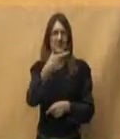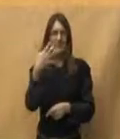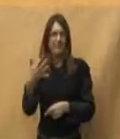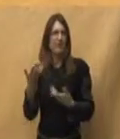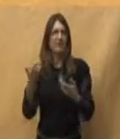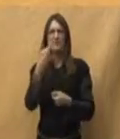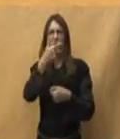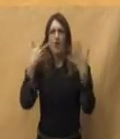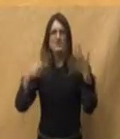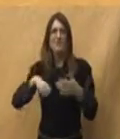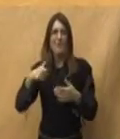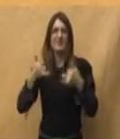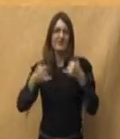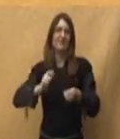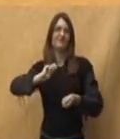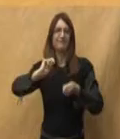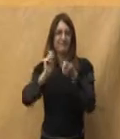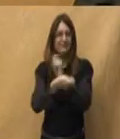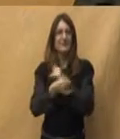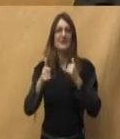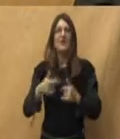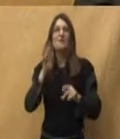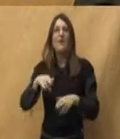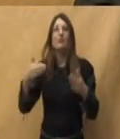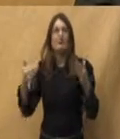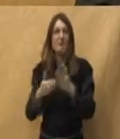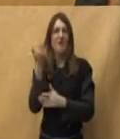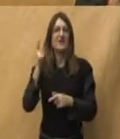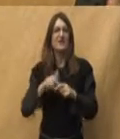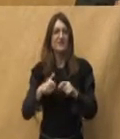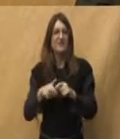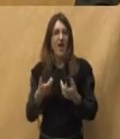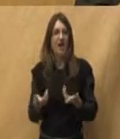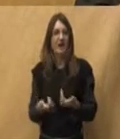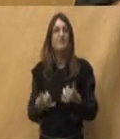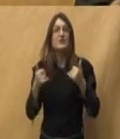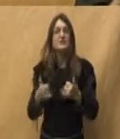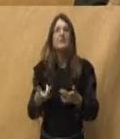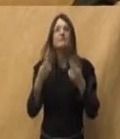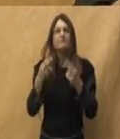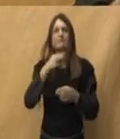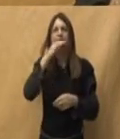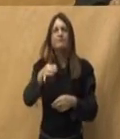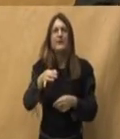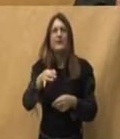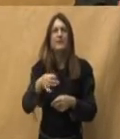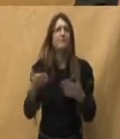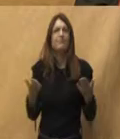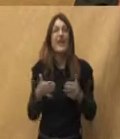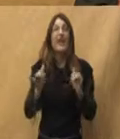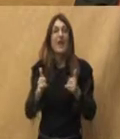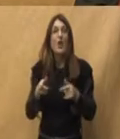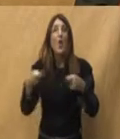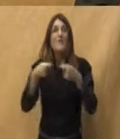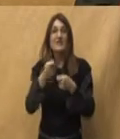godina bitno izmijenila. Došle su nove stvari i sad dolazimo na ključno pitanje. Da li se situacija